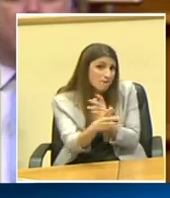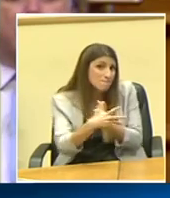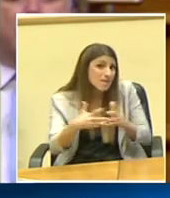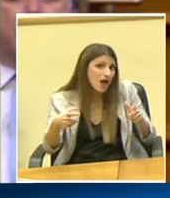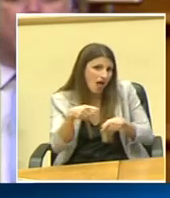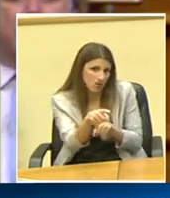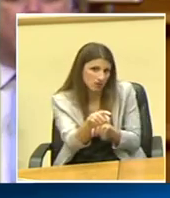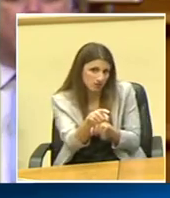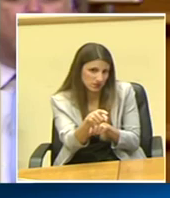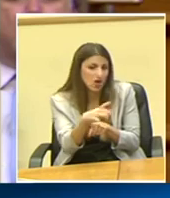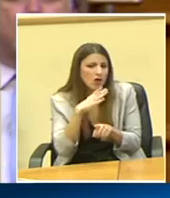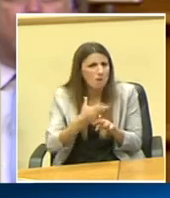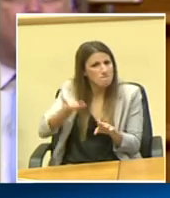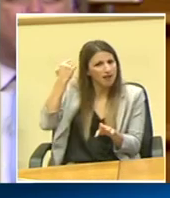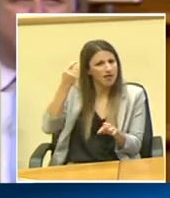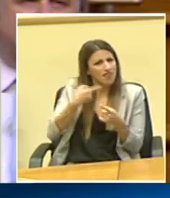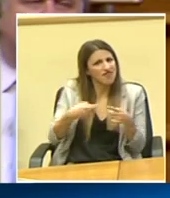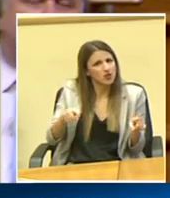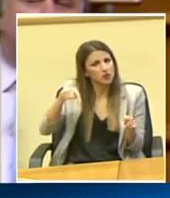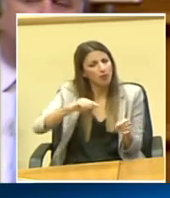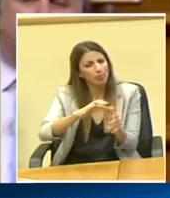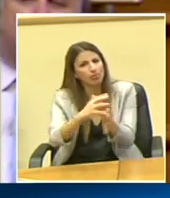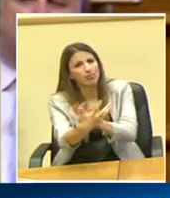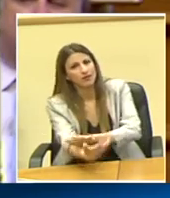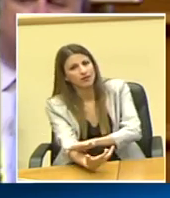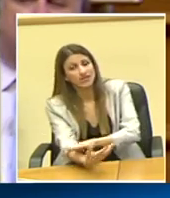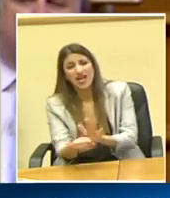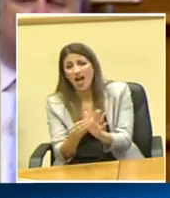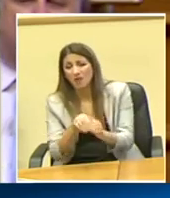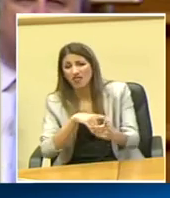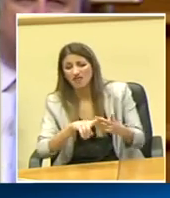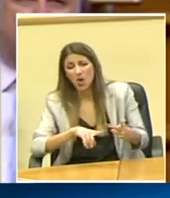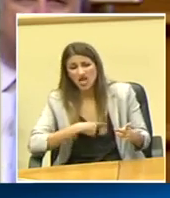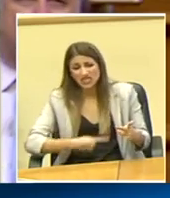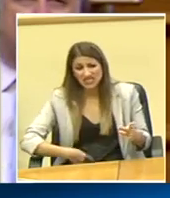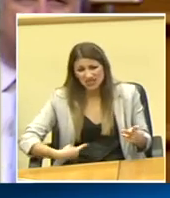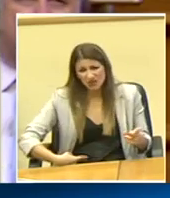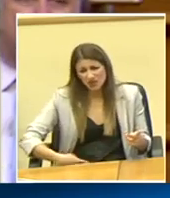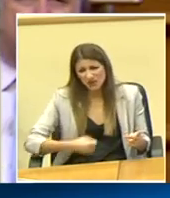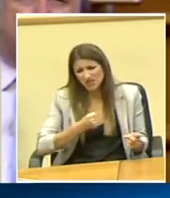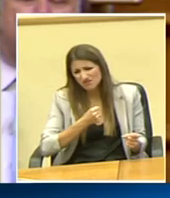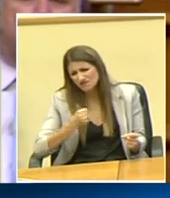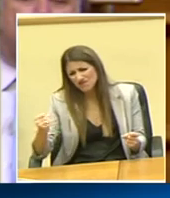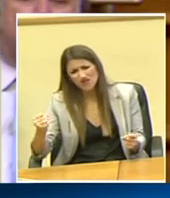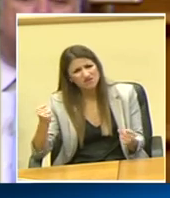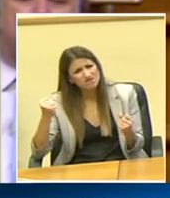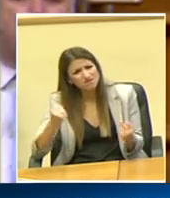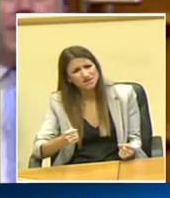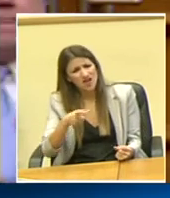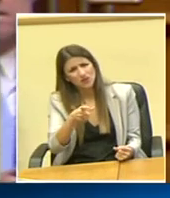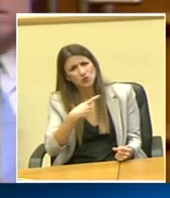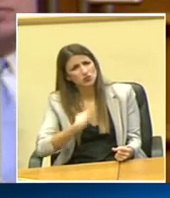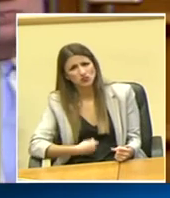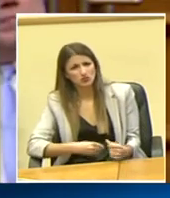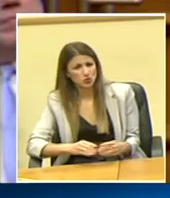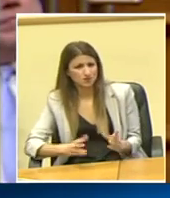όμως τον οδηγεί και σε μια συμπεριφορά θεσμικών ακροβασιών, και αυτό είναι το χειρότερο.